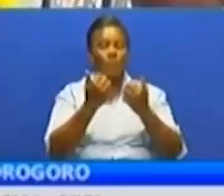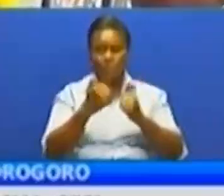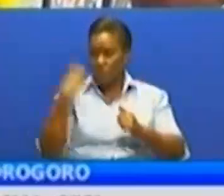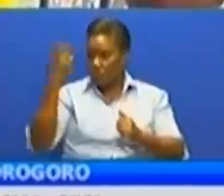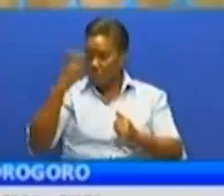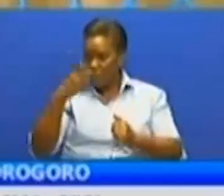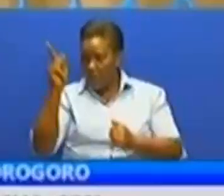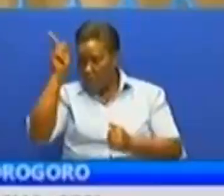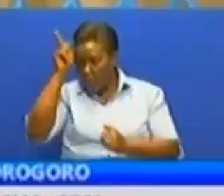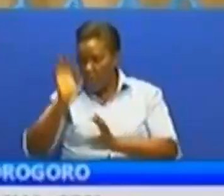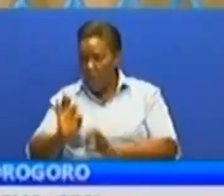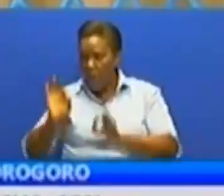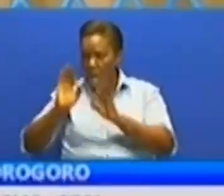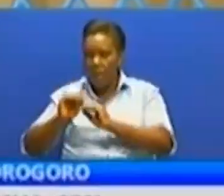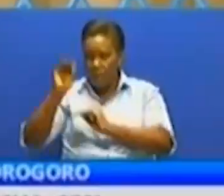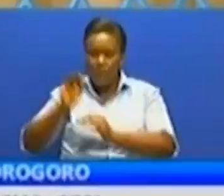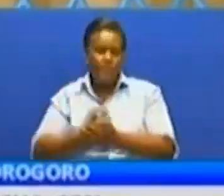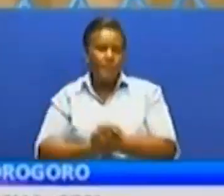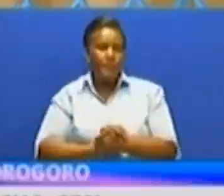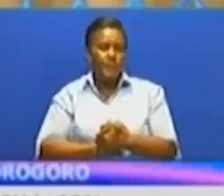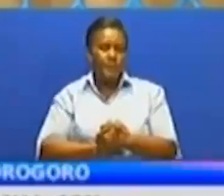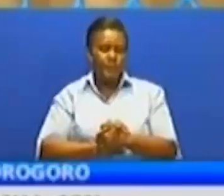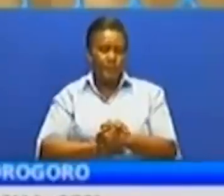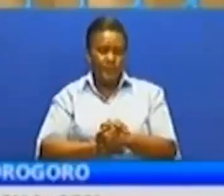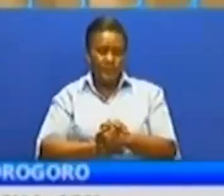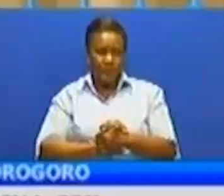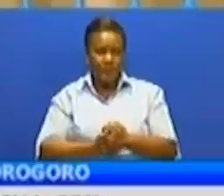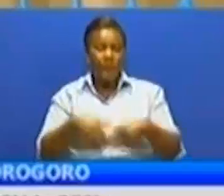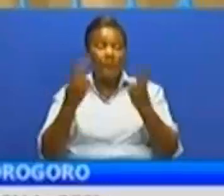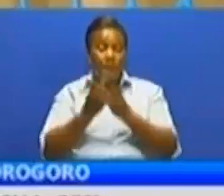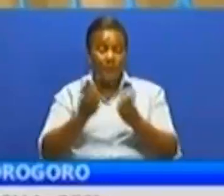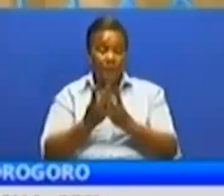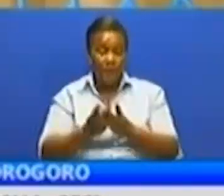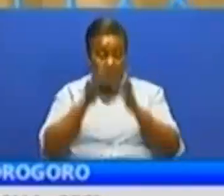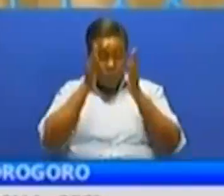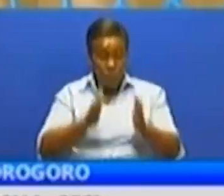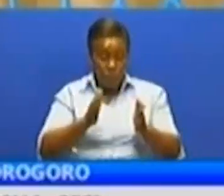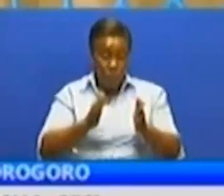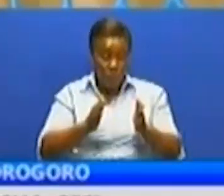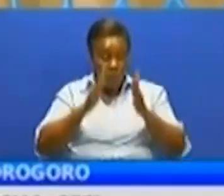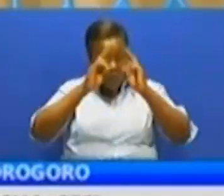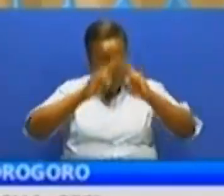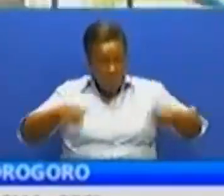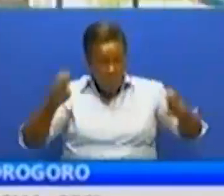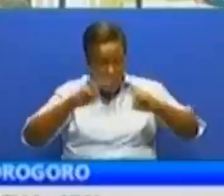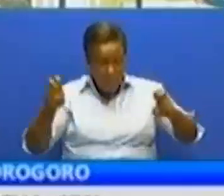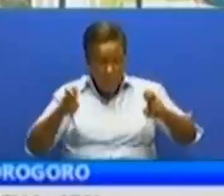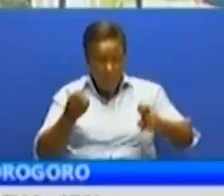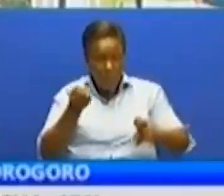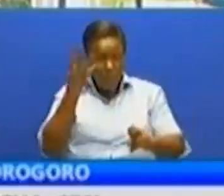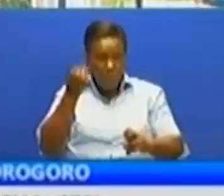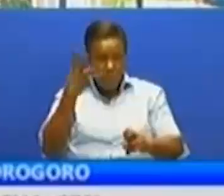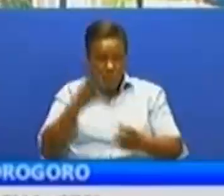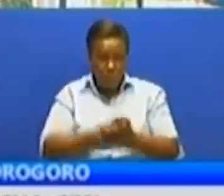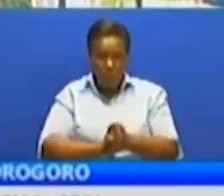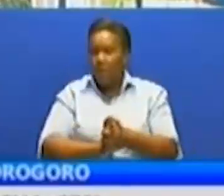bora zaidi. Kwa upande wake, mkuu wa mradi wa utafiti wa magonjwa wa wanyamapori Profesa Ludovic Kwazola na